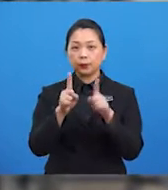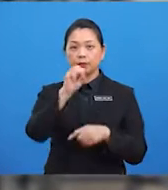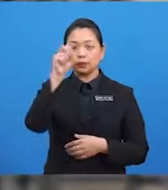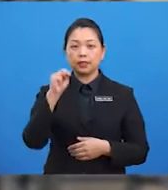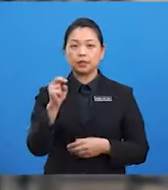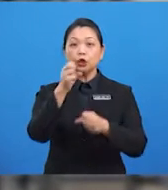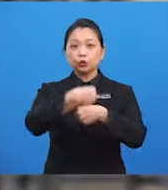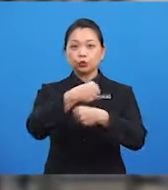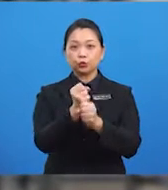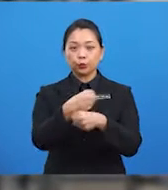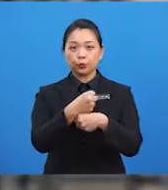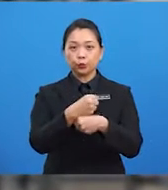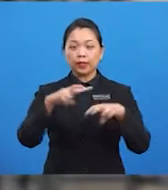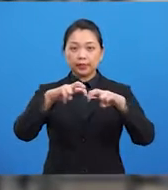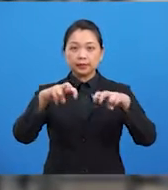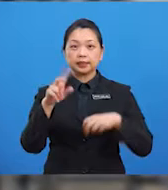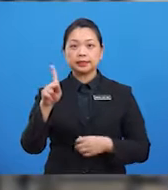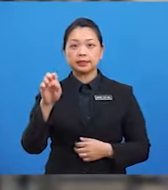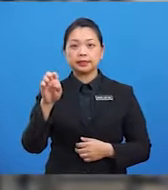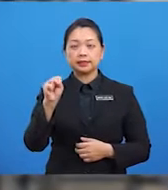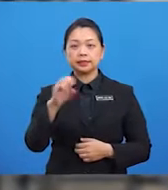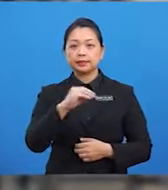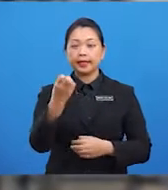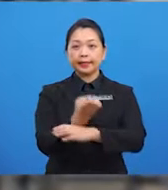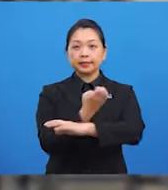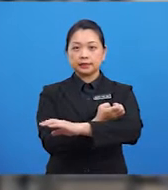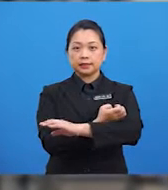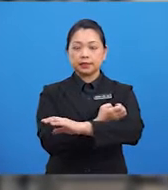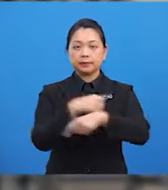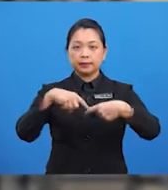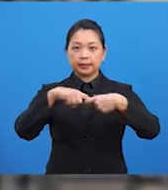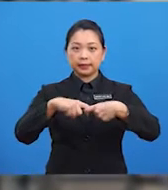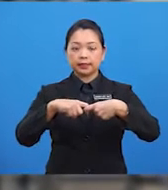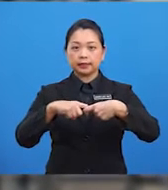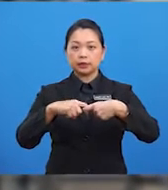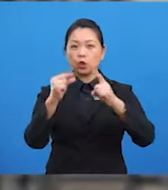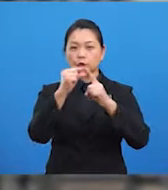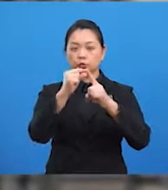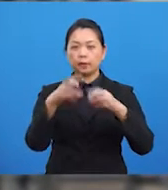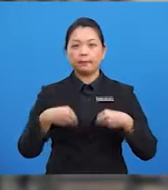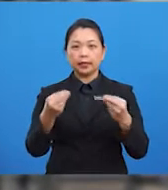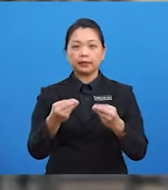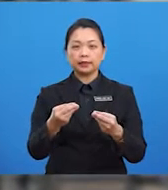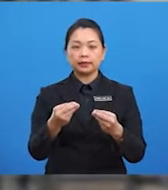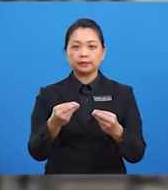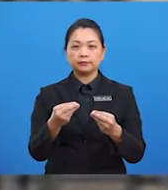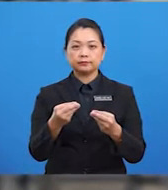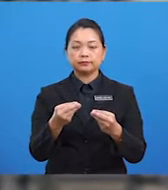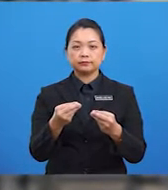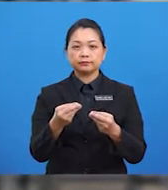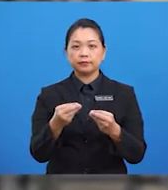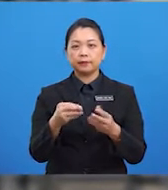struktur, kajian kes dan esei berkaitan konsep bagi mata pelajaran